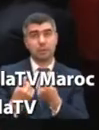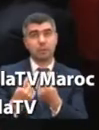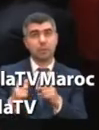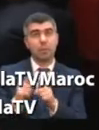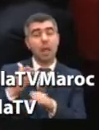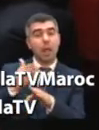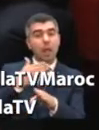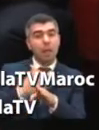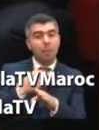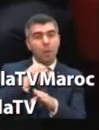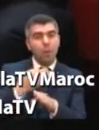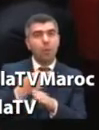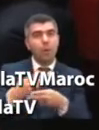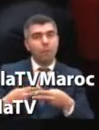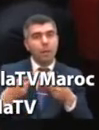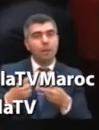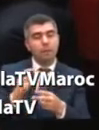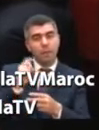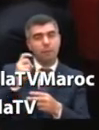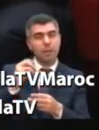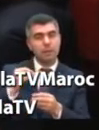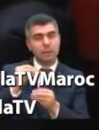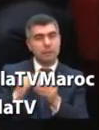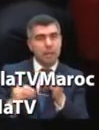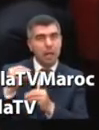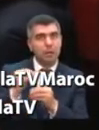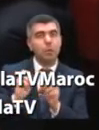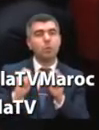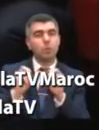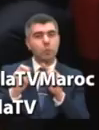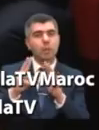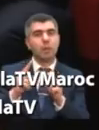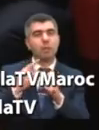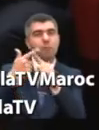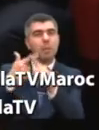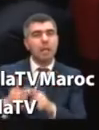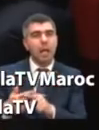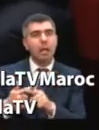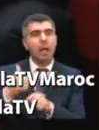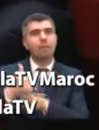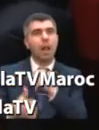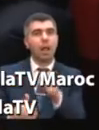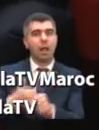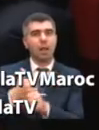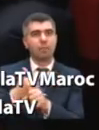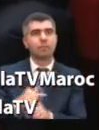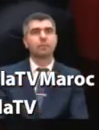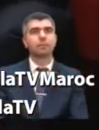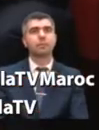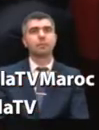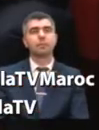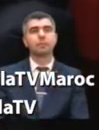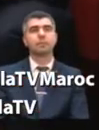المحترم حول يعني التعويضات هذه كتهم القطاع وكندافع عليها في اطار الميزانيه السنويه كما قدرنا.